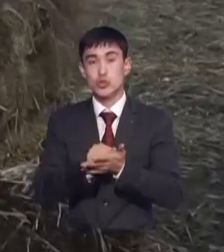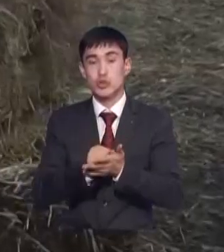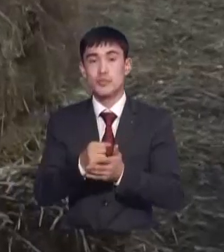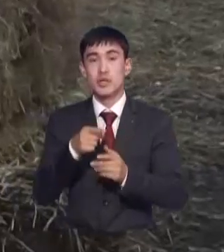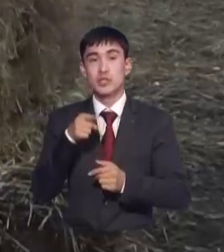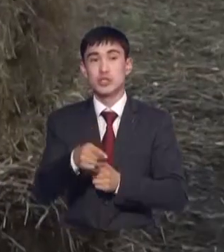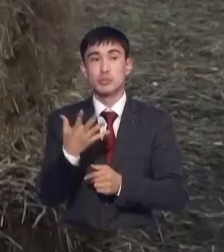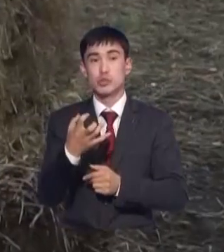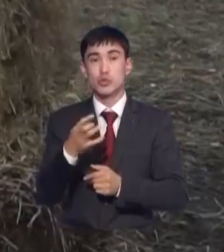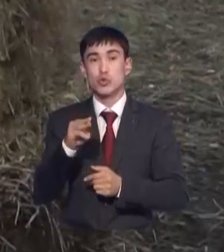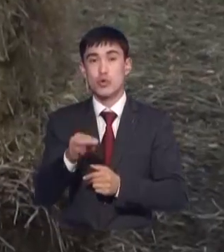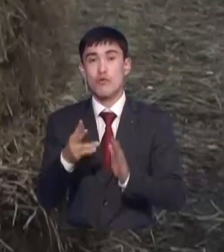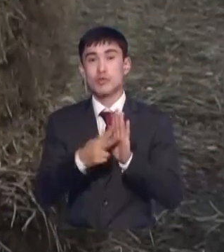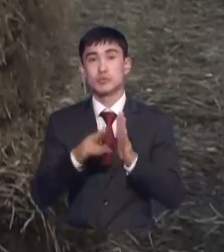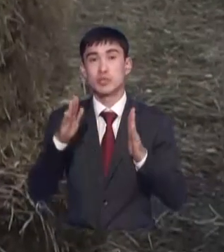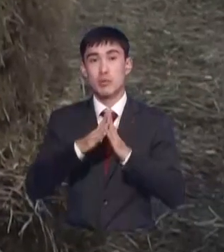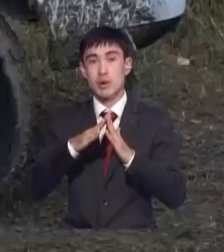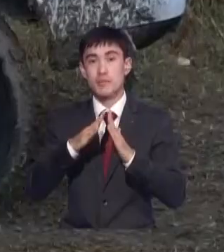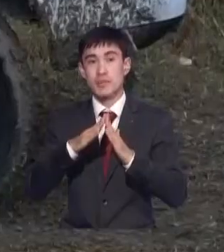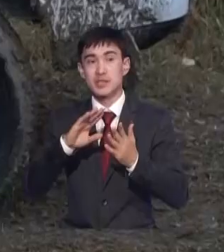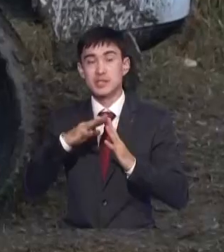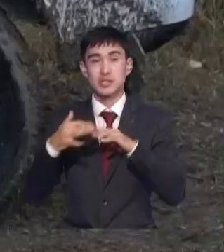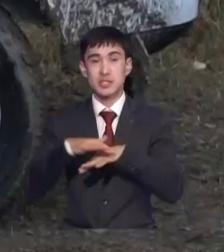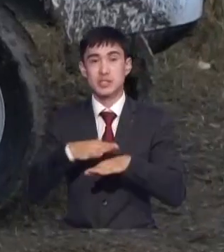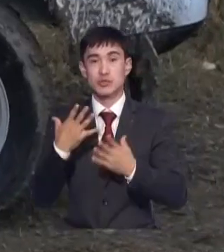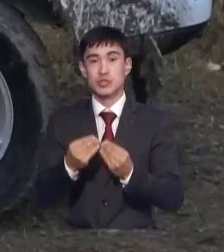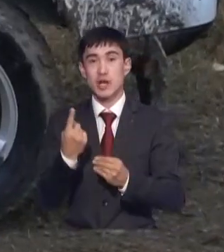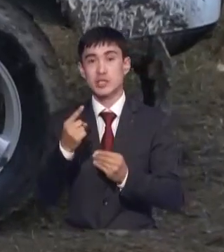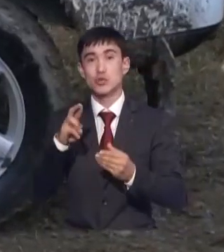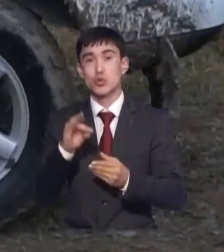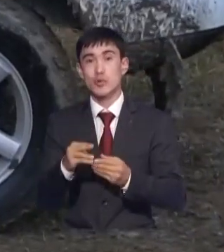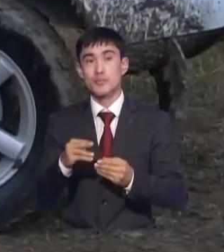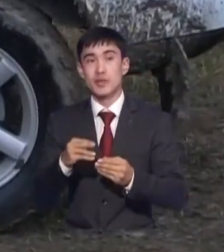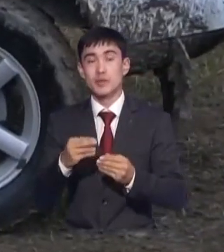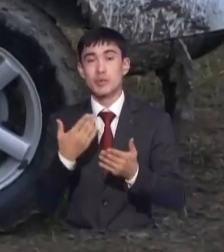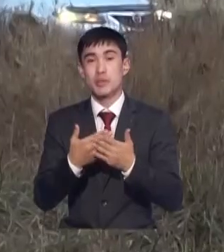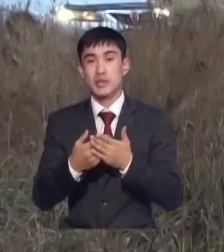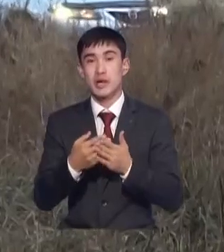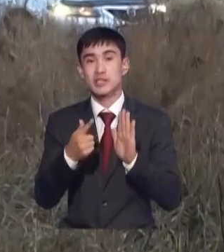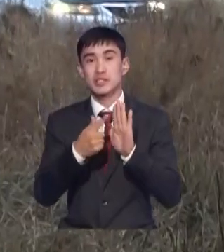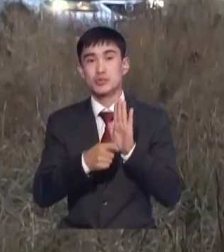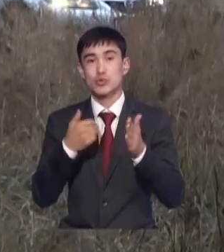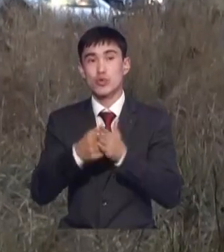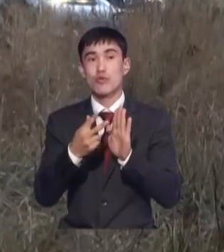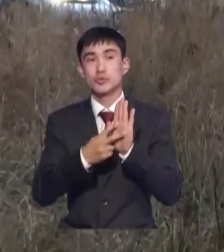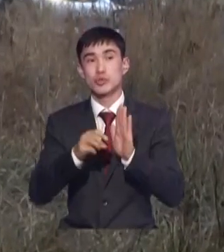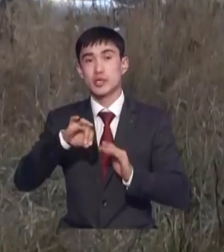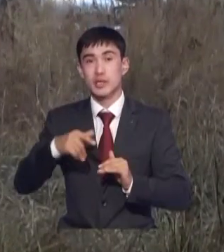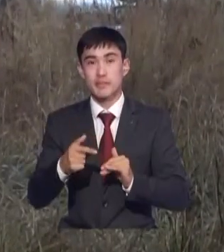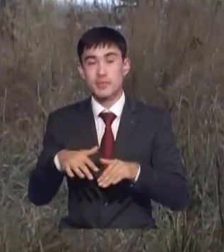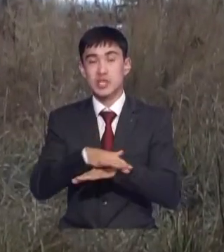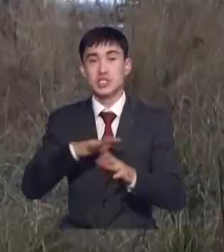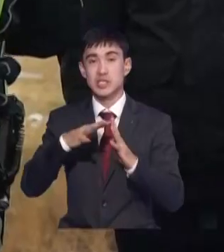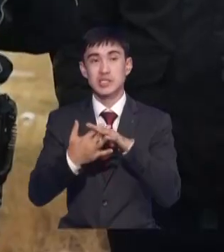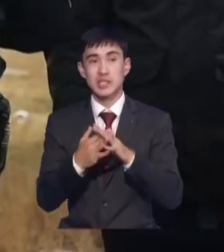1500 тюков сена в 8 домах сельчан. На сегодняшний день стоимость одного тюка на рынке варьируется от 700 до 800 тенге. Жители